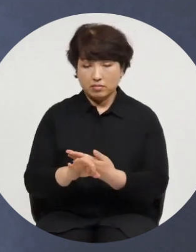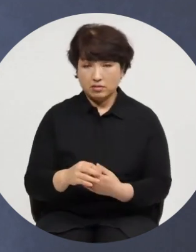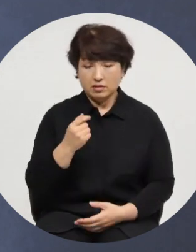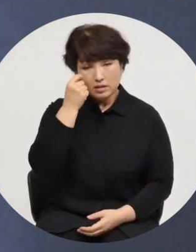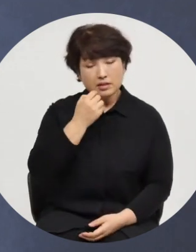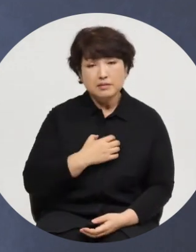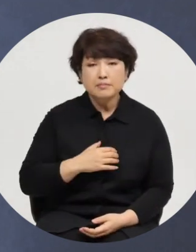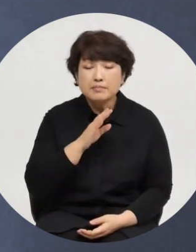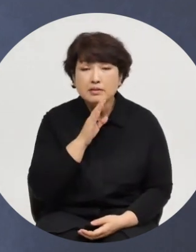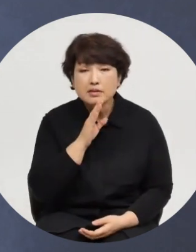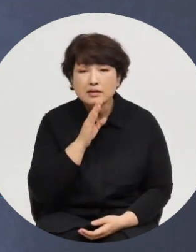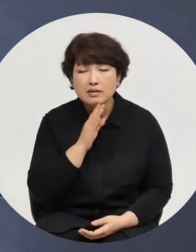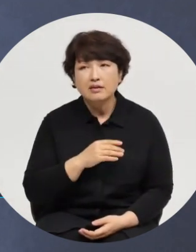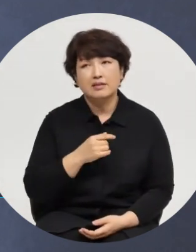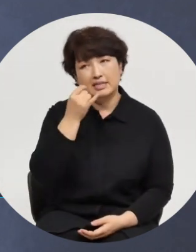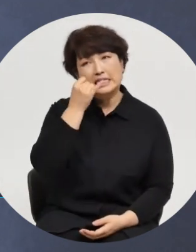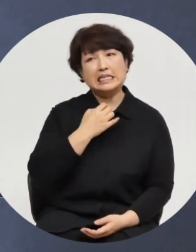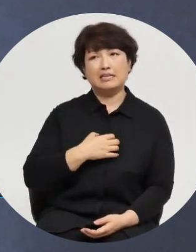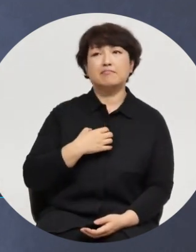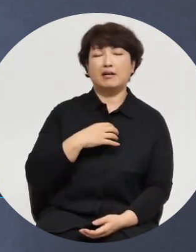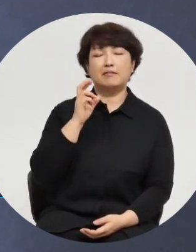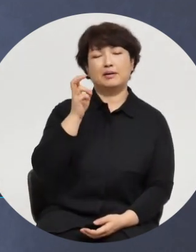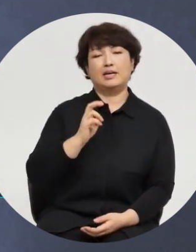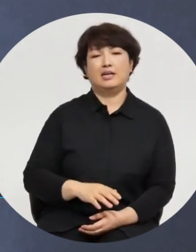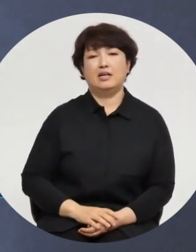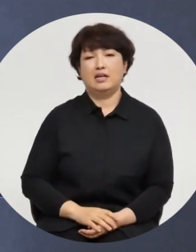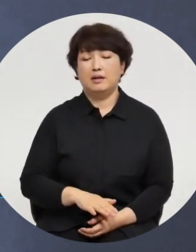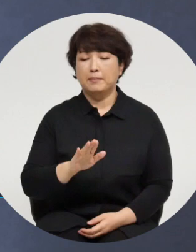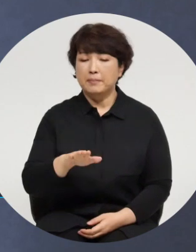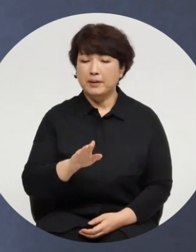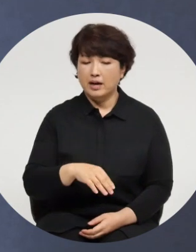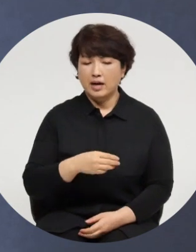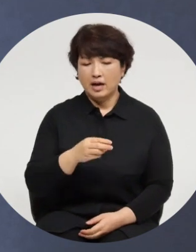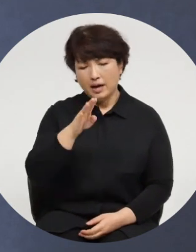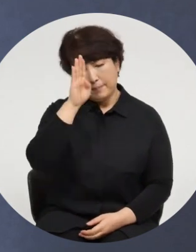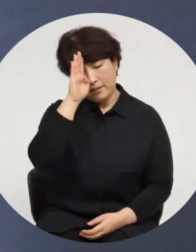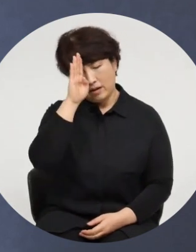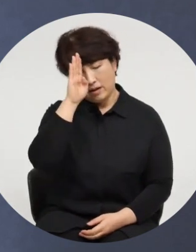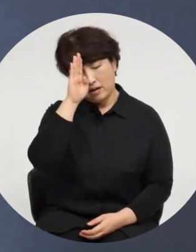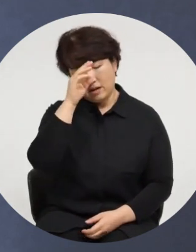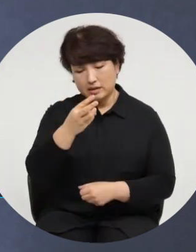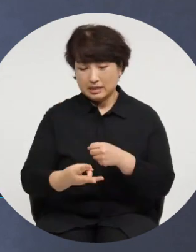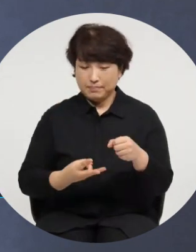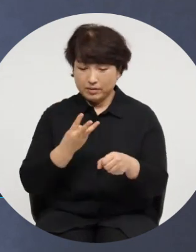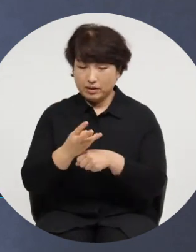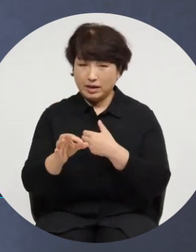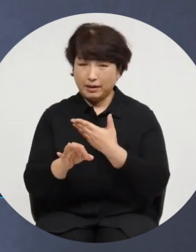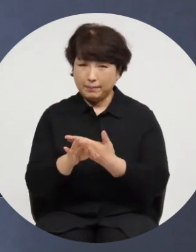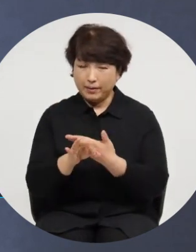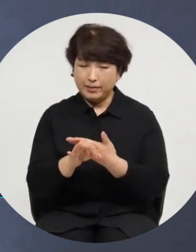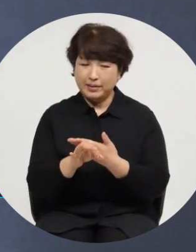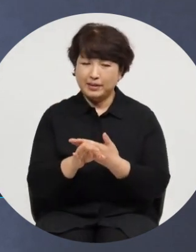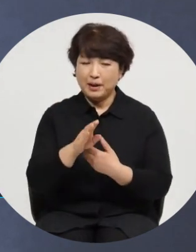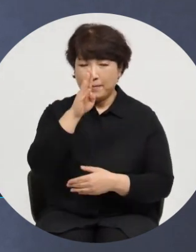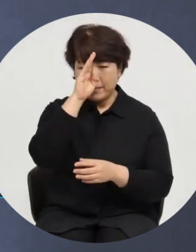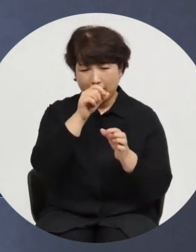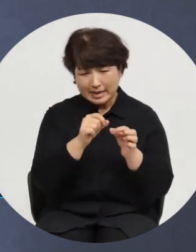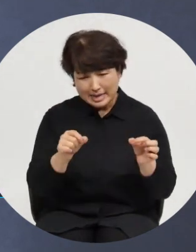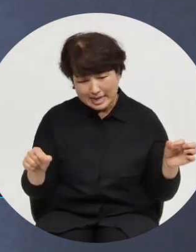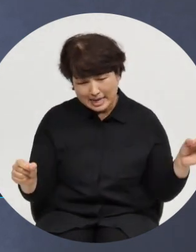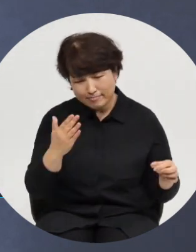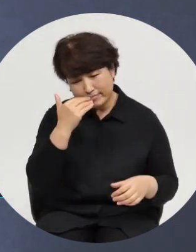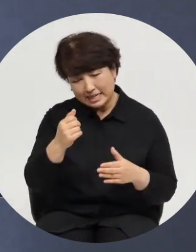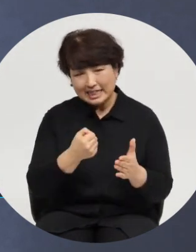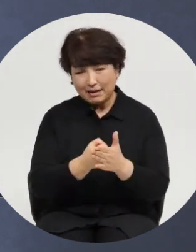예 갑자기 죽어 버리면 슬프 관서 푸카 애플 겠죠 차 음 병치레 항의 3년 하면